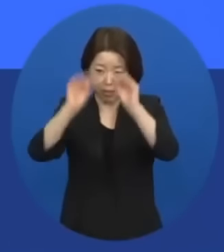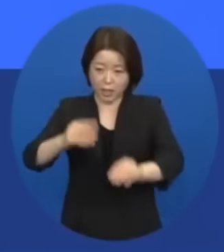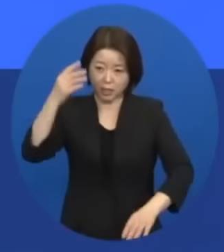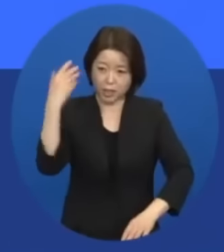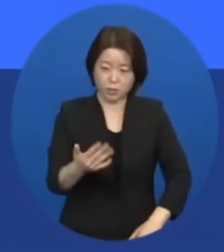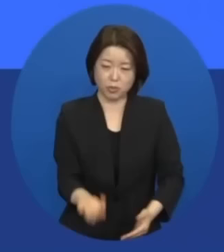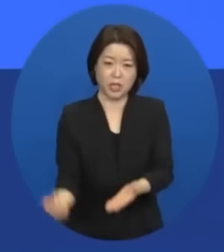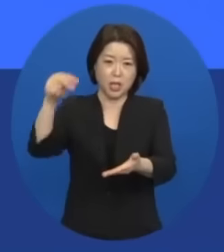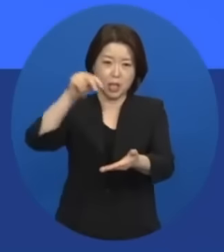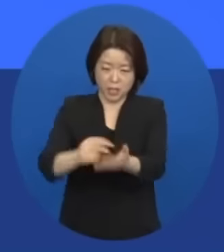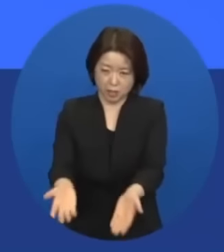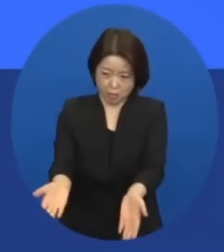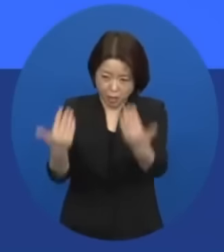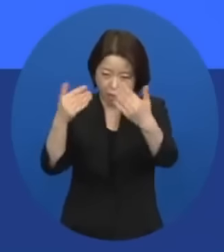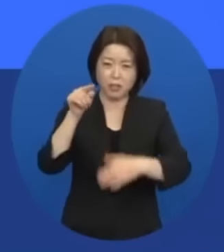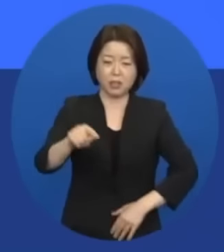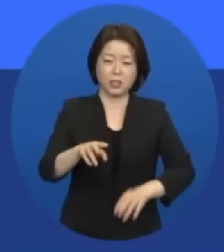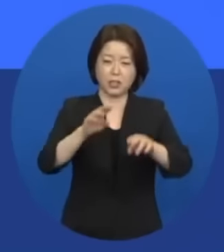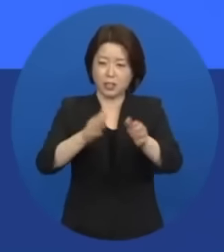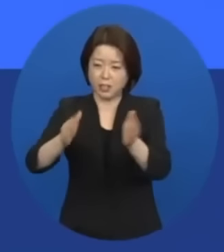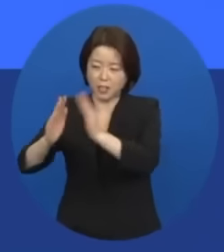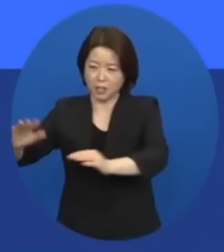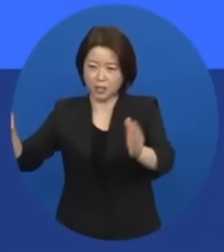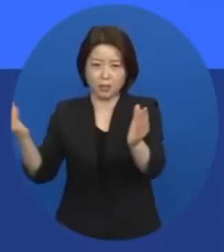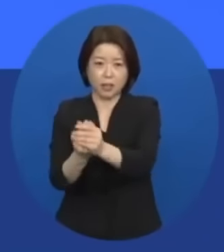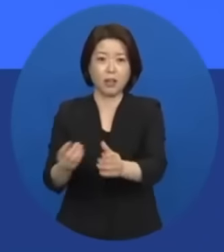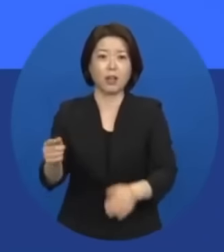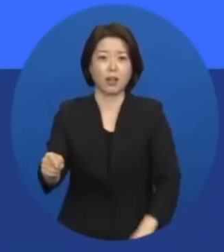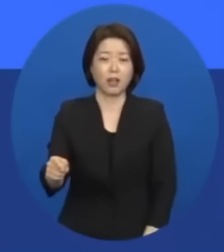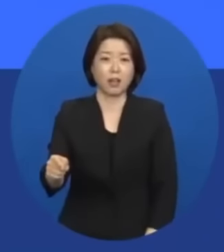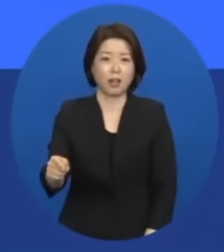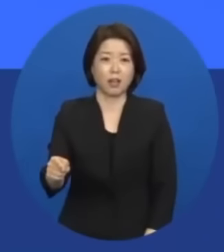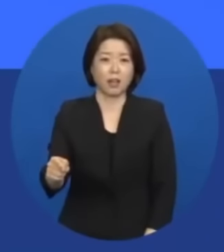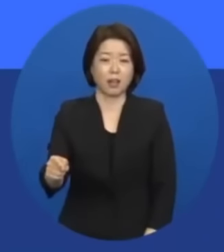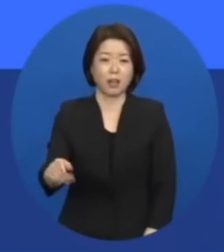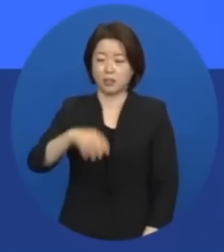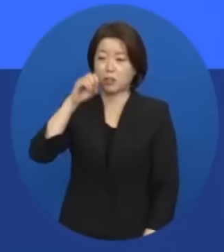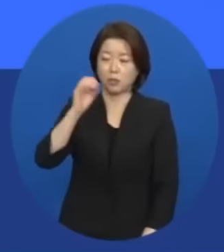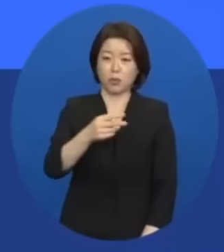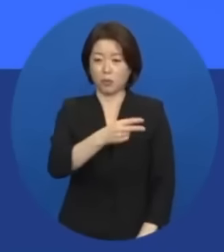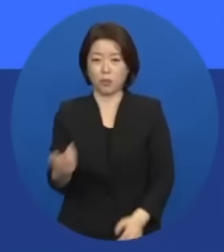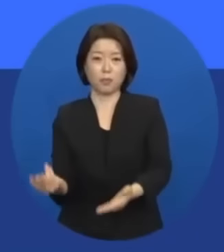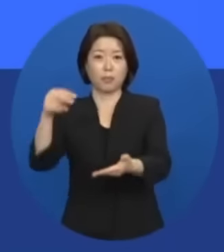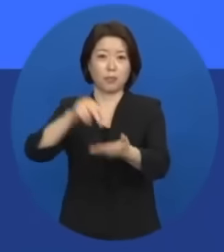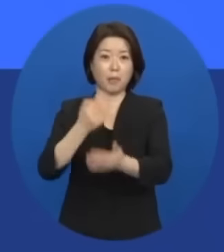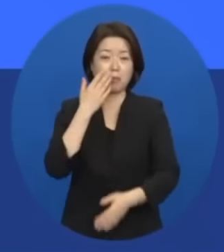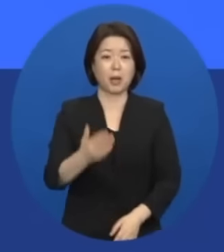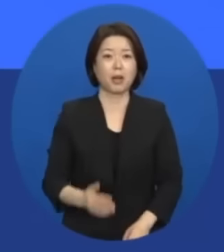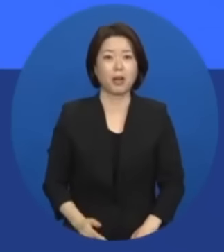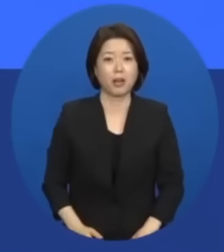일어나 내 자리를 정돈하라 한대 곧 일어나니